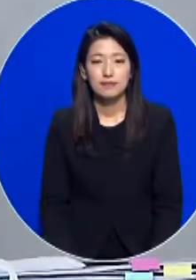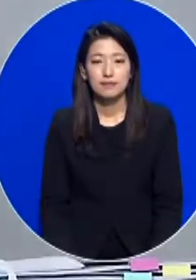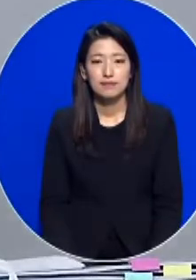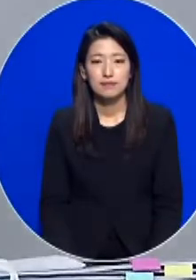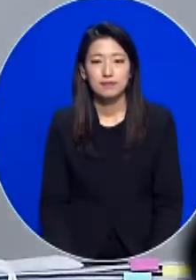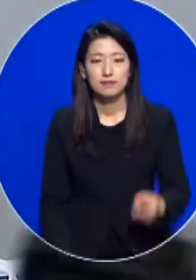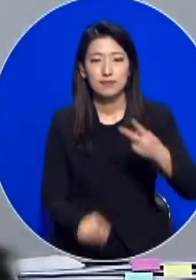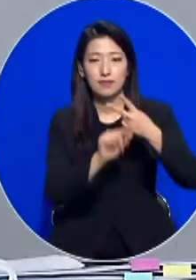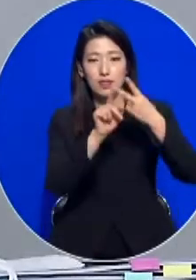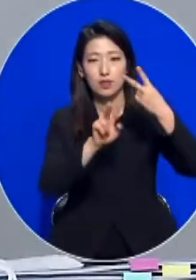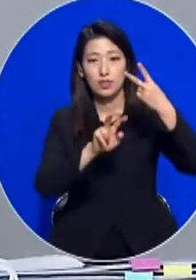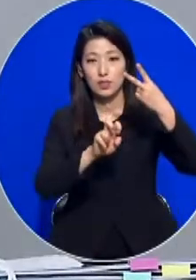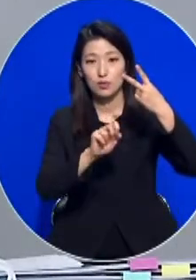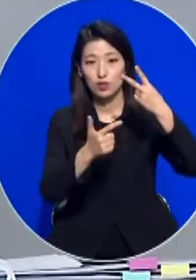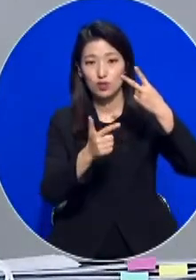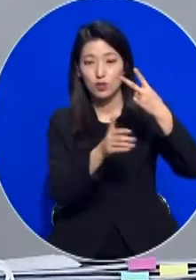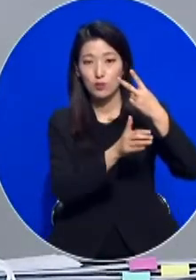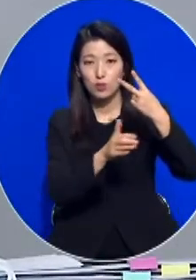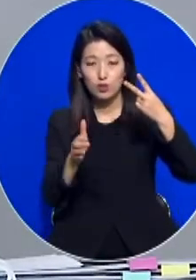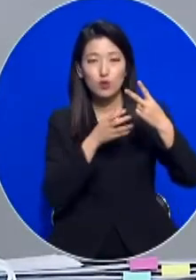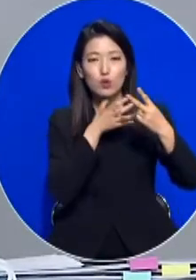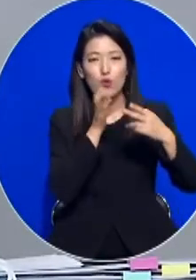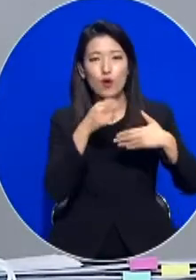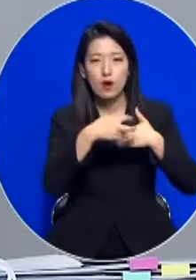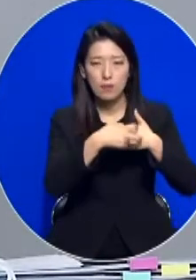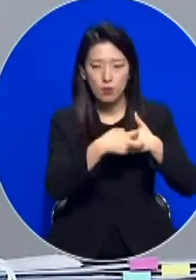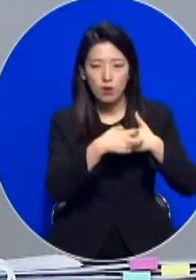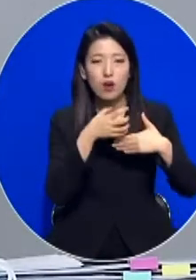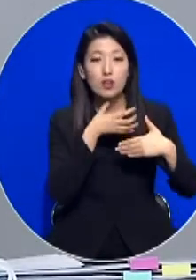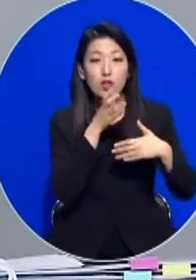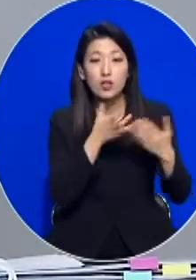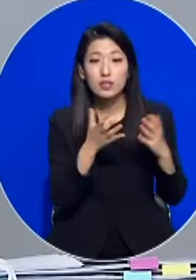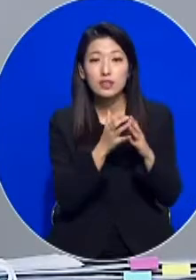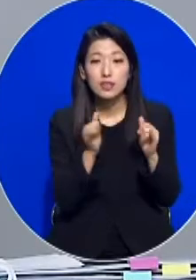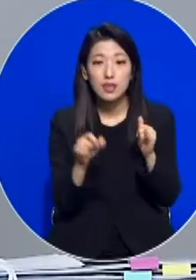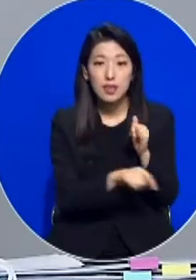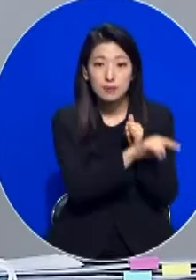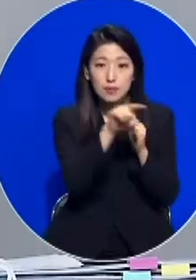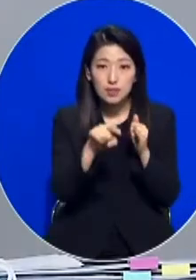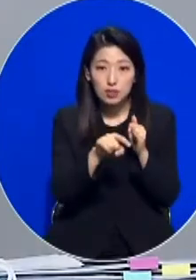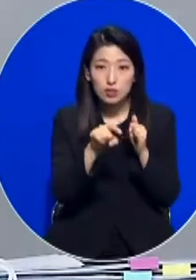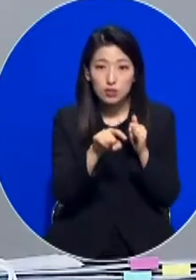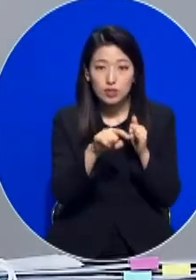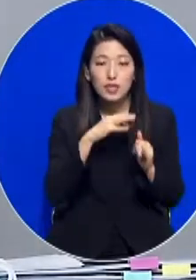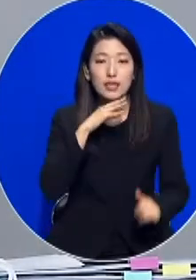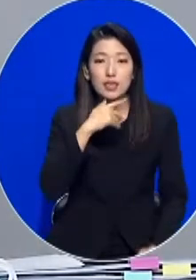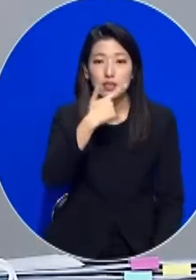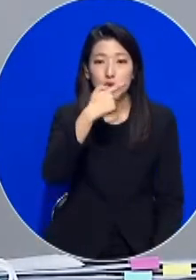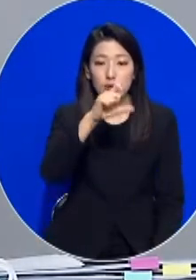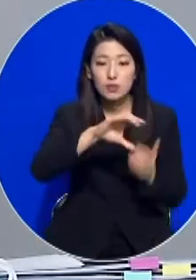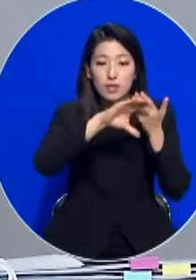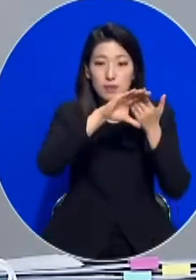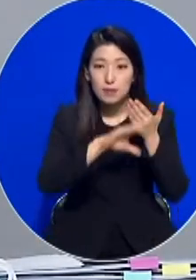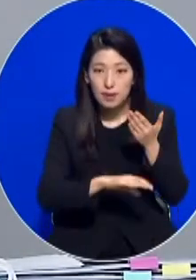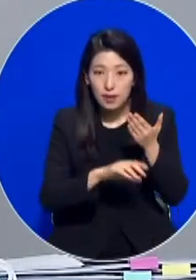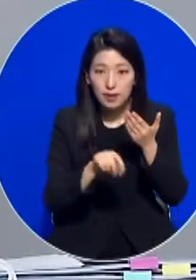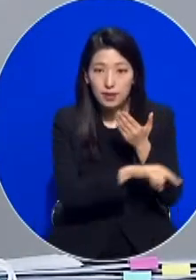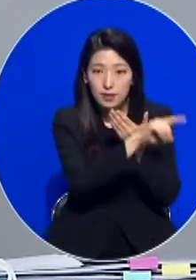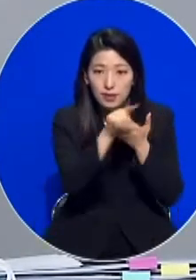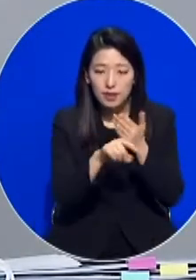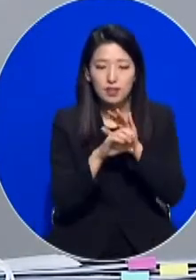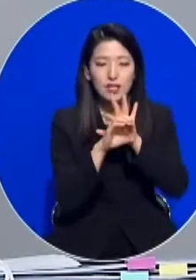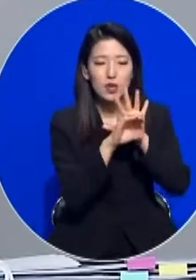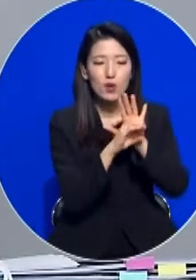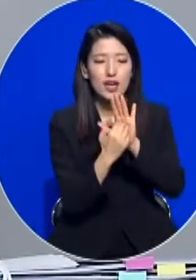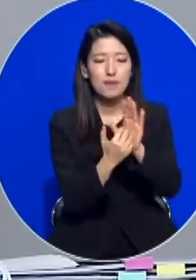오는 2월 26일부터 요양병원, 요양시설 등의 만 65세 미만 입소자, 종사자에 대한